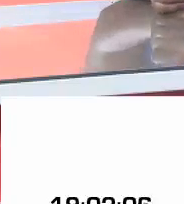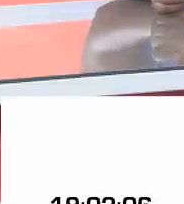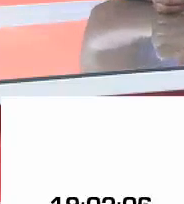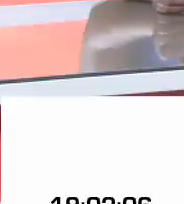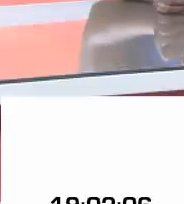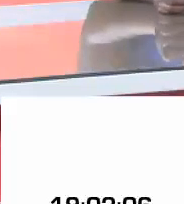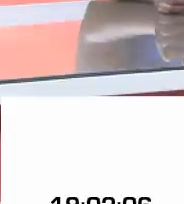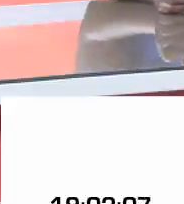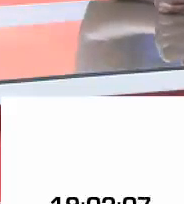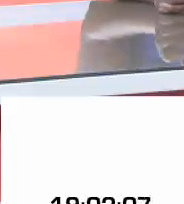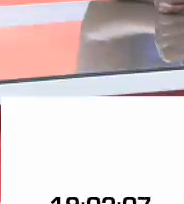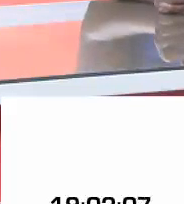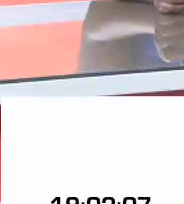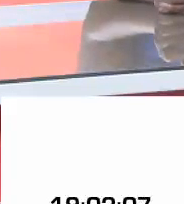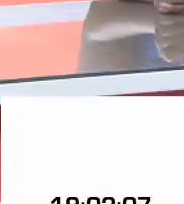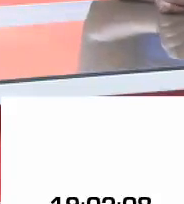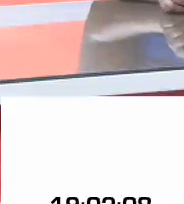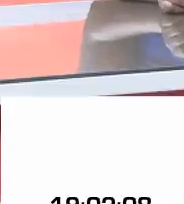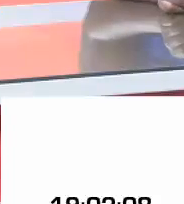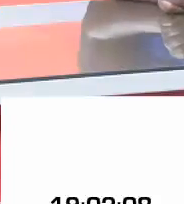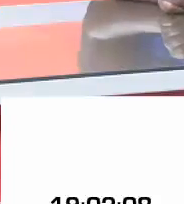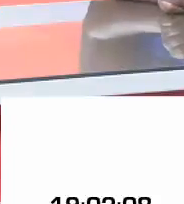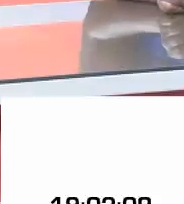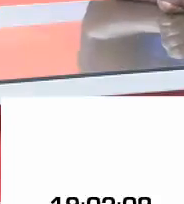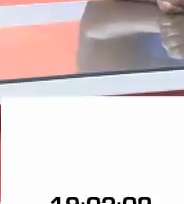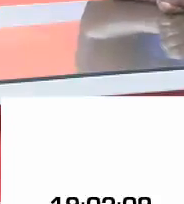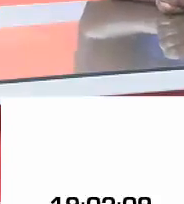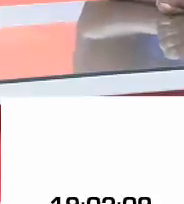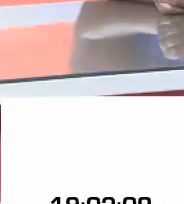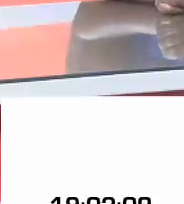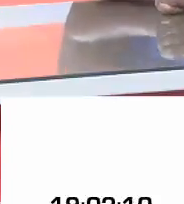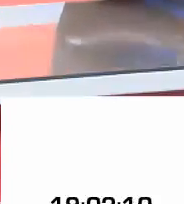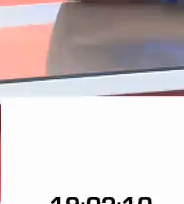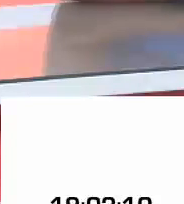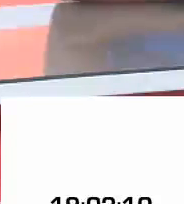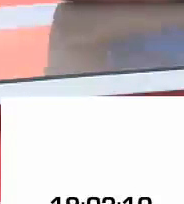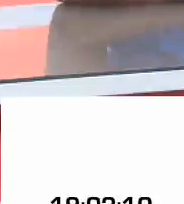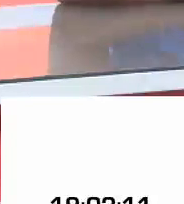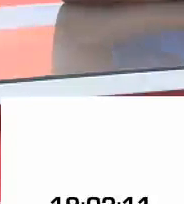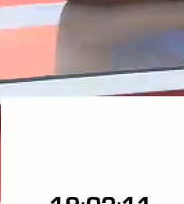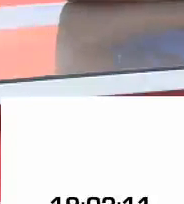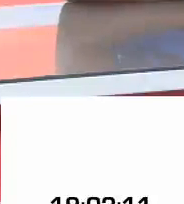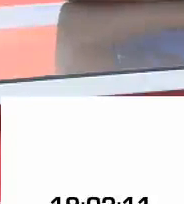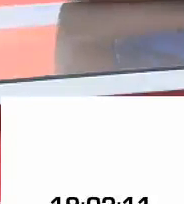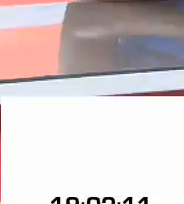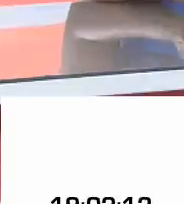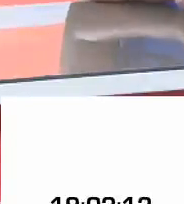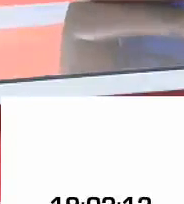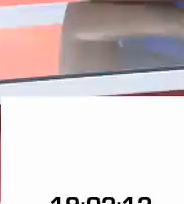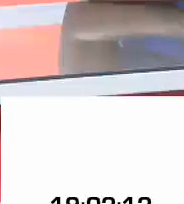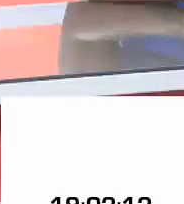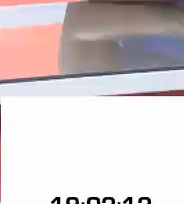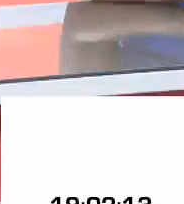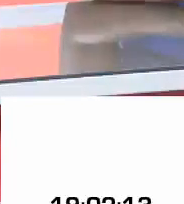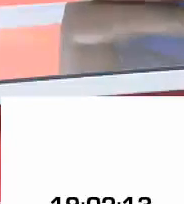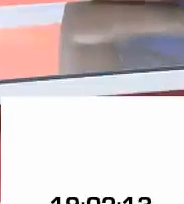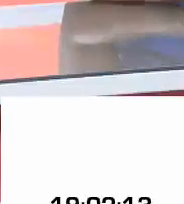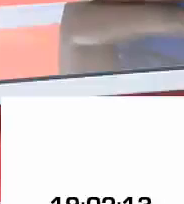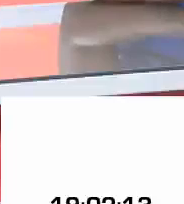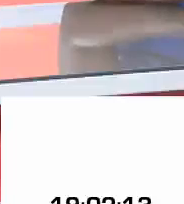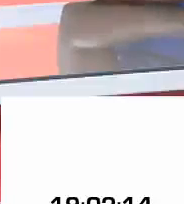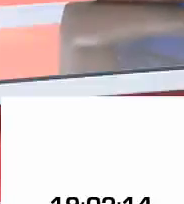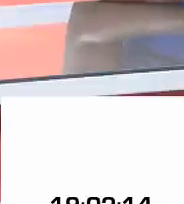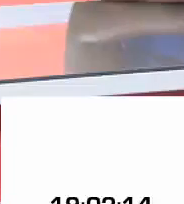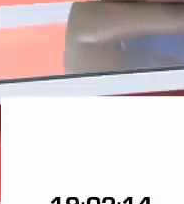sawa na mataifa ya kigeni. Bila shaka Liz, karibu sana. Shughuli nzima taifa la Kenya linashuhudia pakubwa uwepo